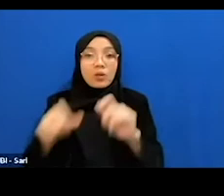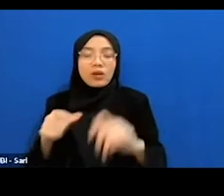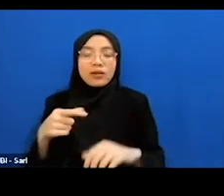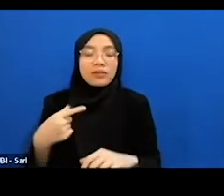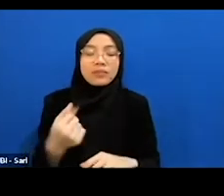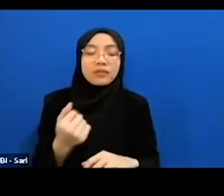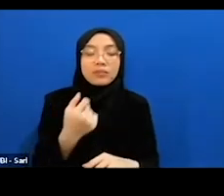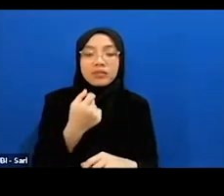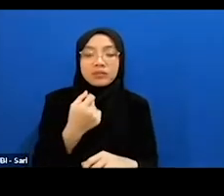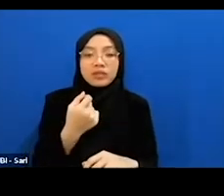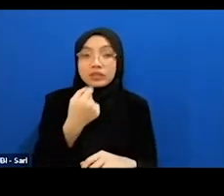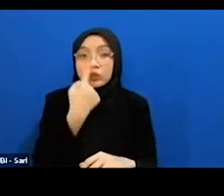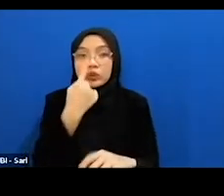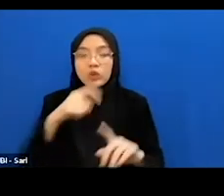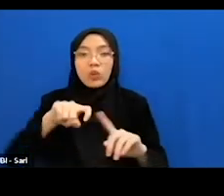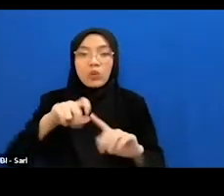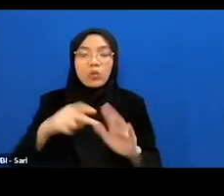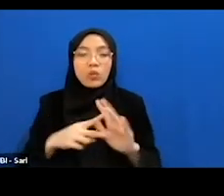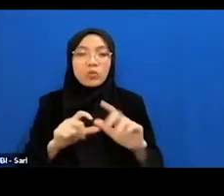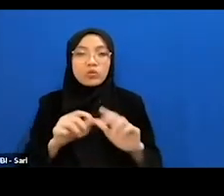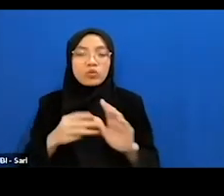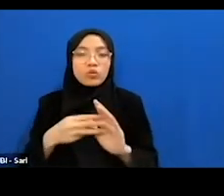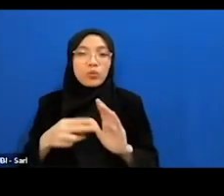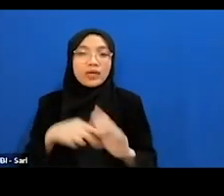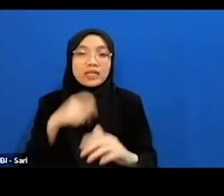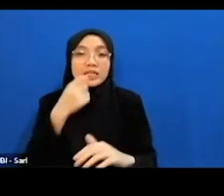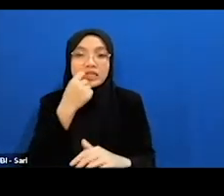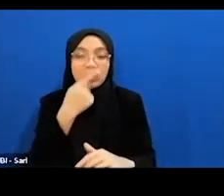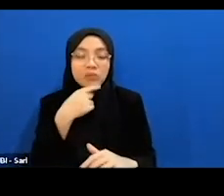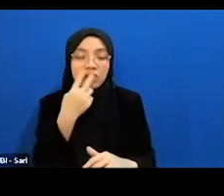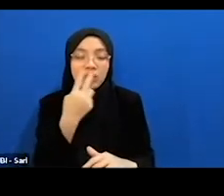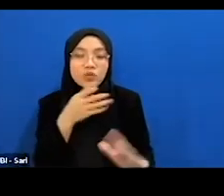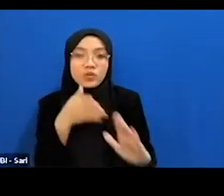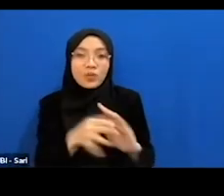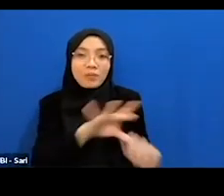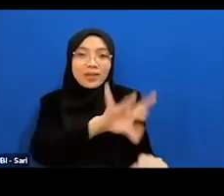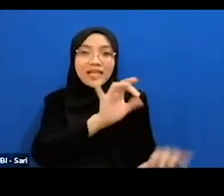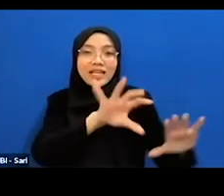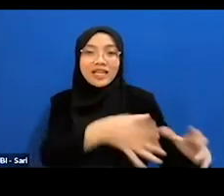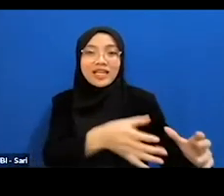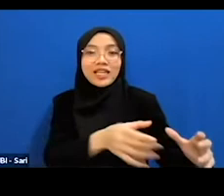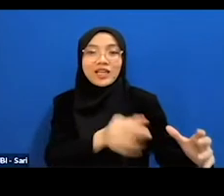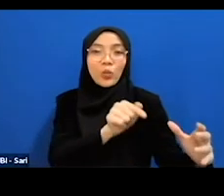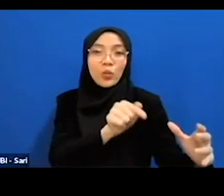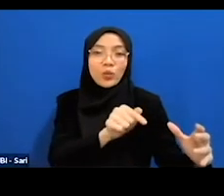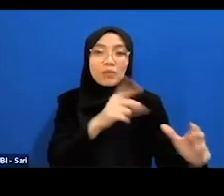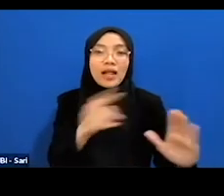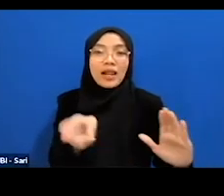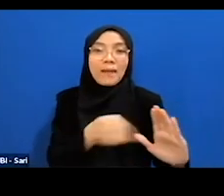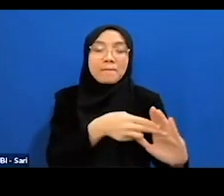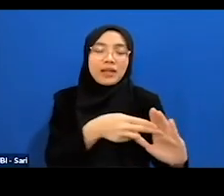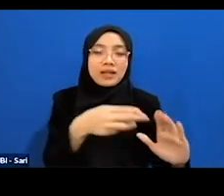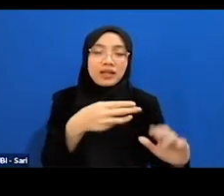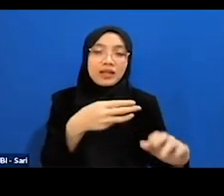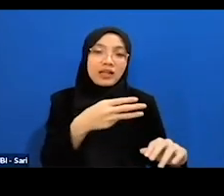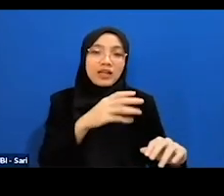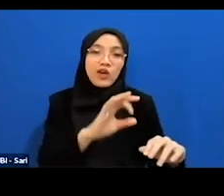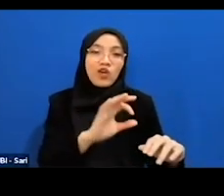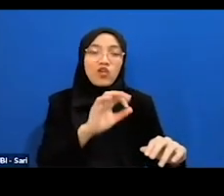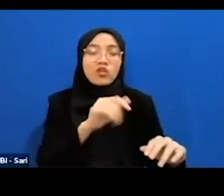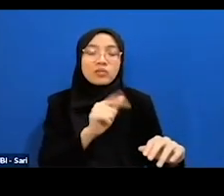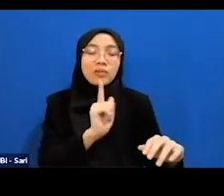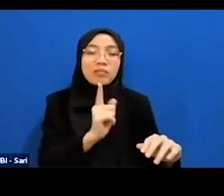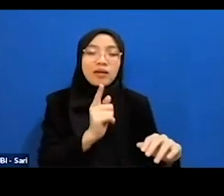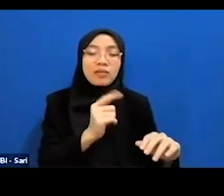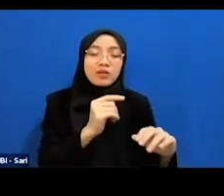tidak akan ragu-ragu sebetulnya untuk memilih yang ada Eko lebarnya Walaupun mungkin harganya agak lebih mahal tetapi